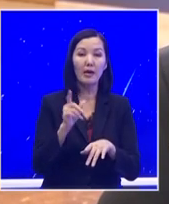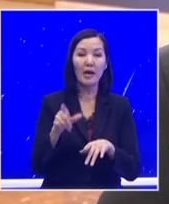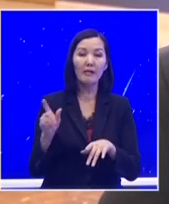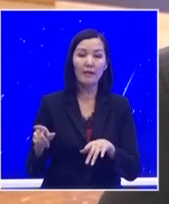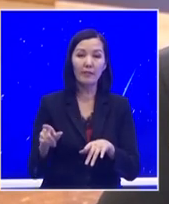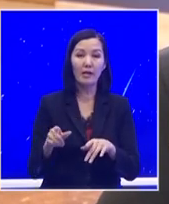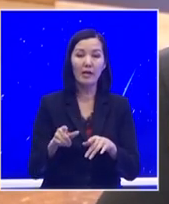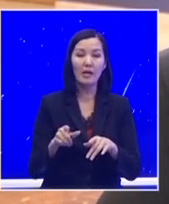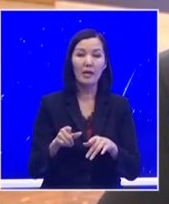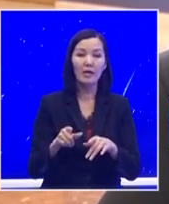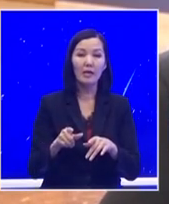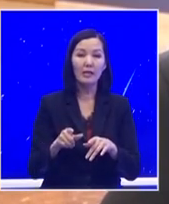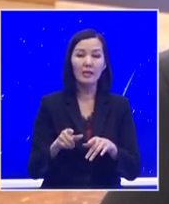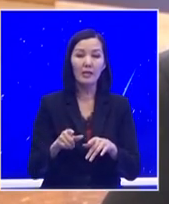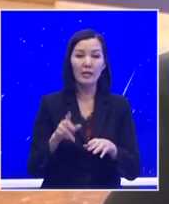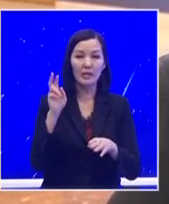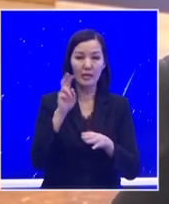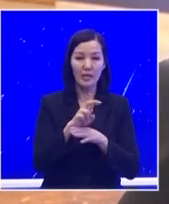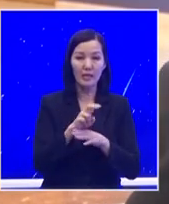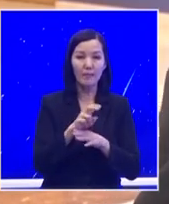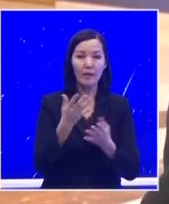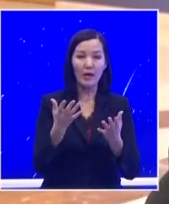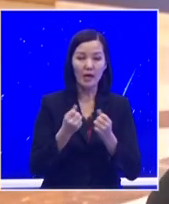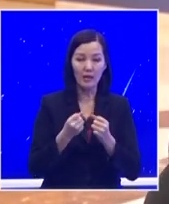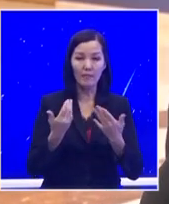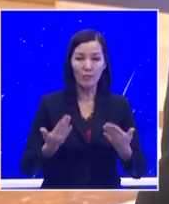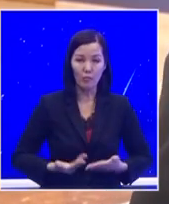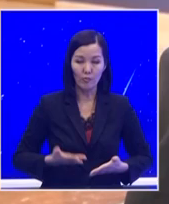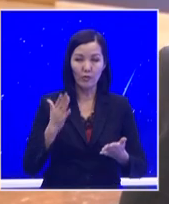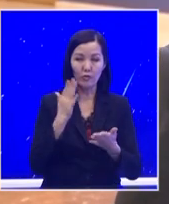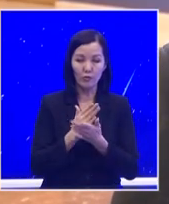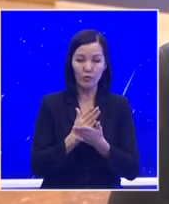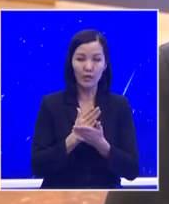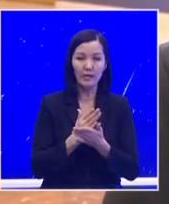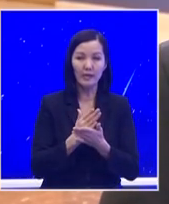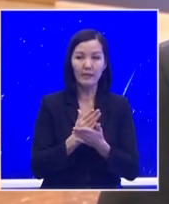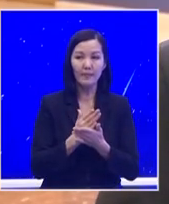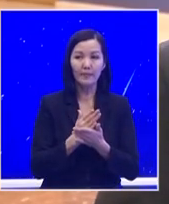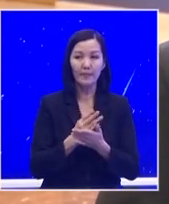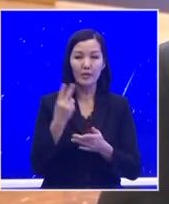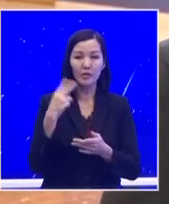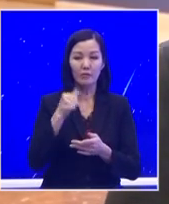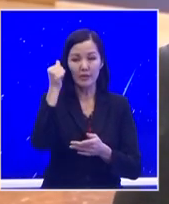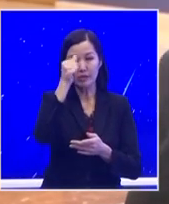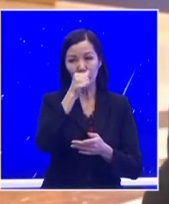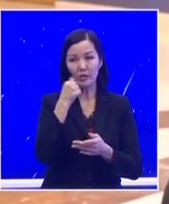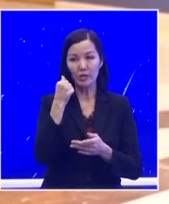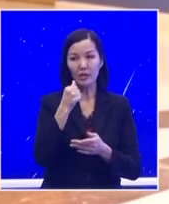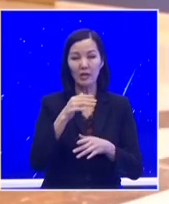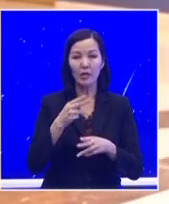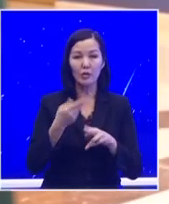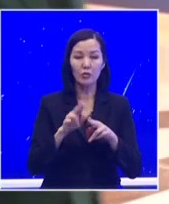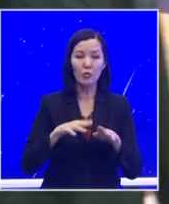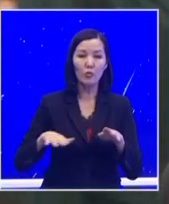адамды қабылдауға мүмкіндігі болса, қабылданды 2031 адам. Олай болса, 20-шы жылға сол